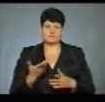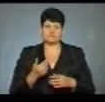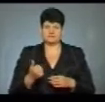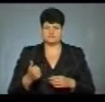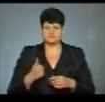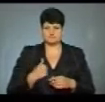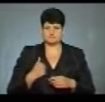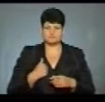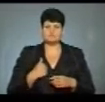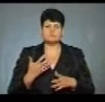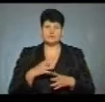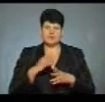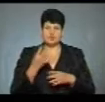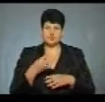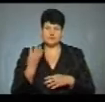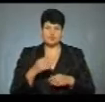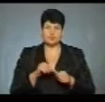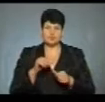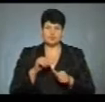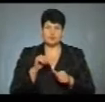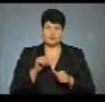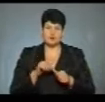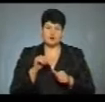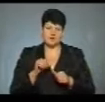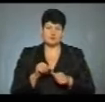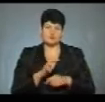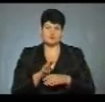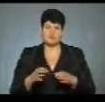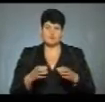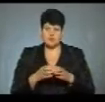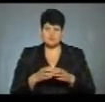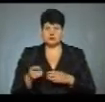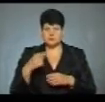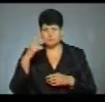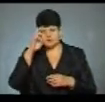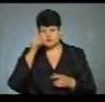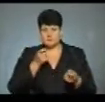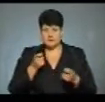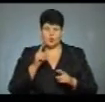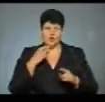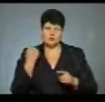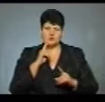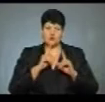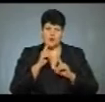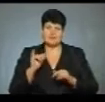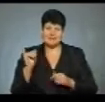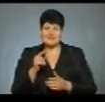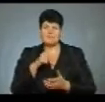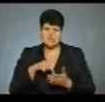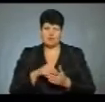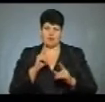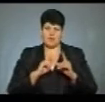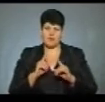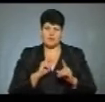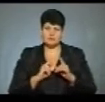44-ї окремої артилерійської бригади, Служби безпеки України, Тернопільської облдержадміністрації, обласної ради та міської ради.